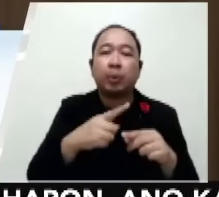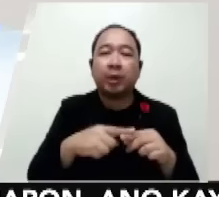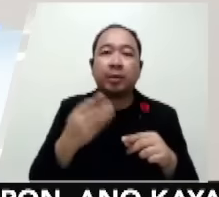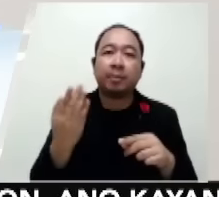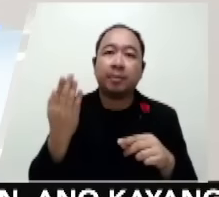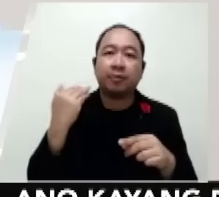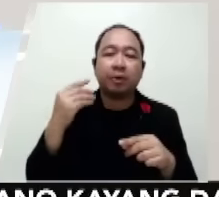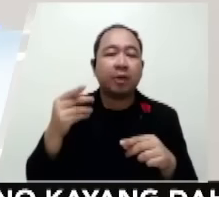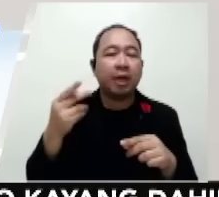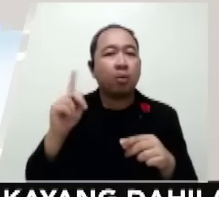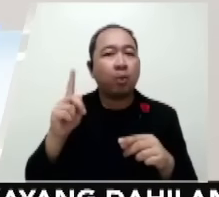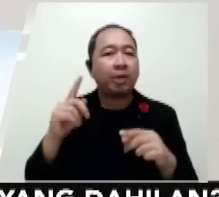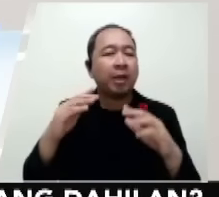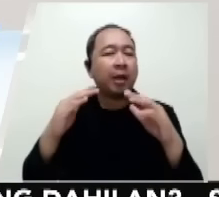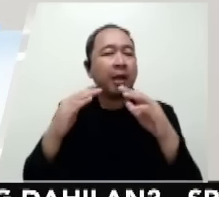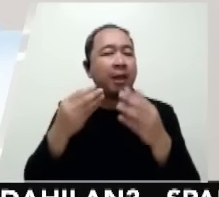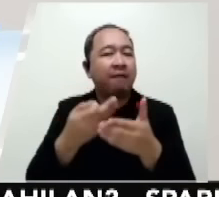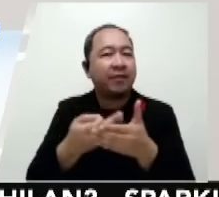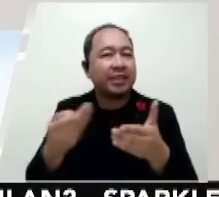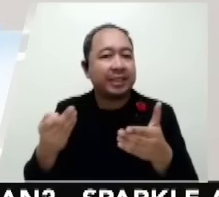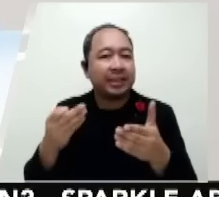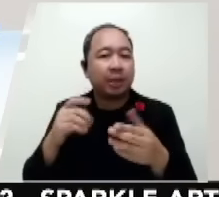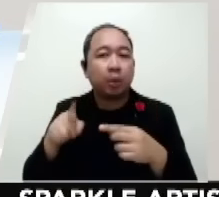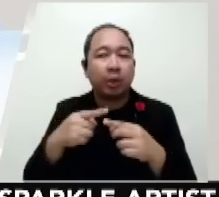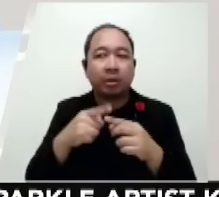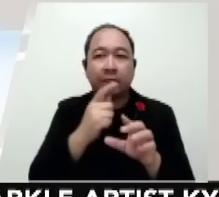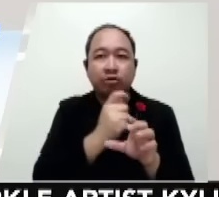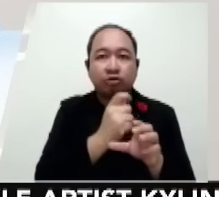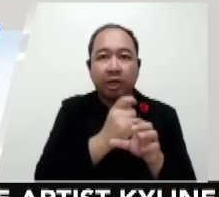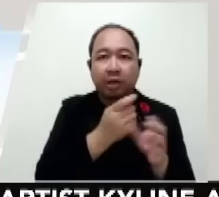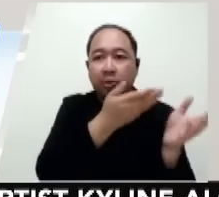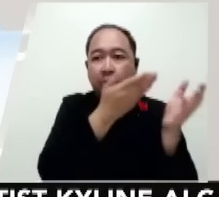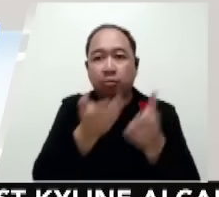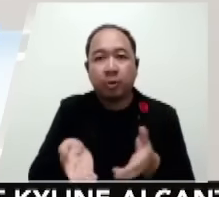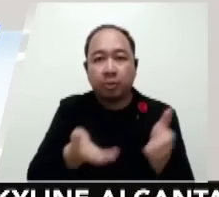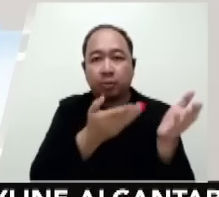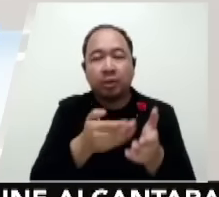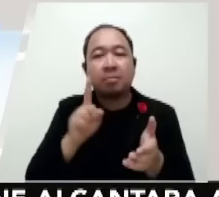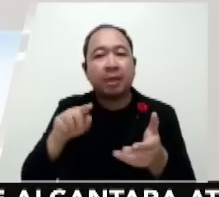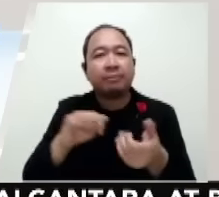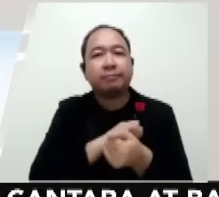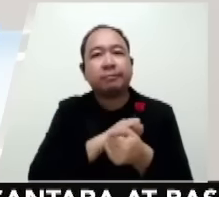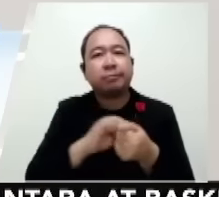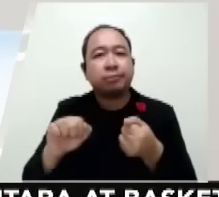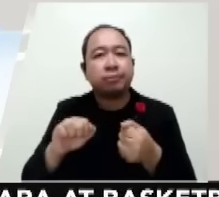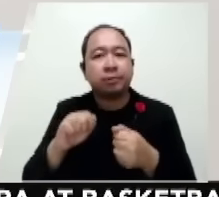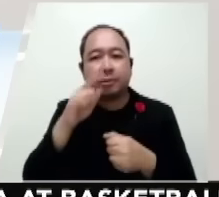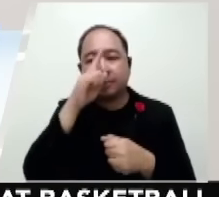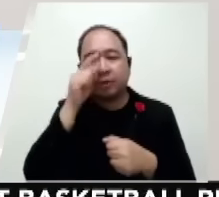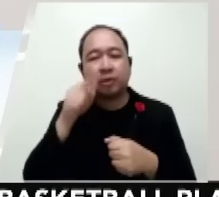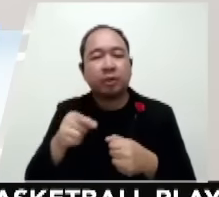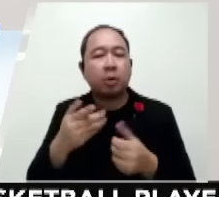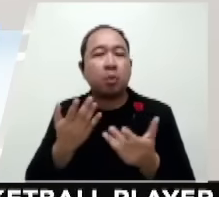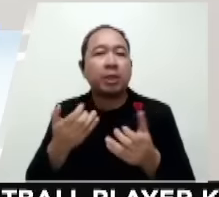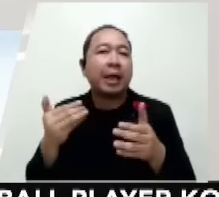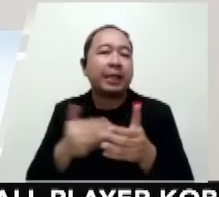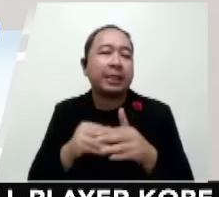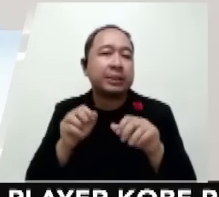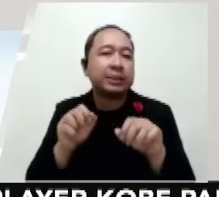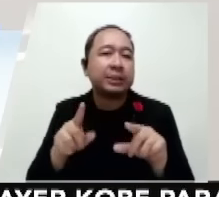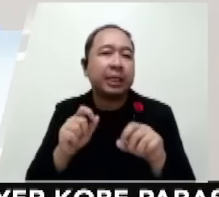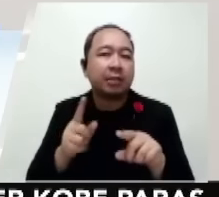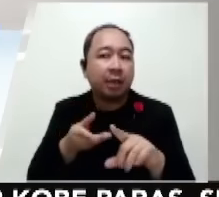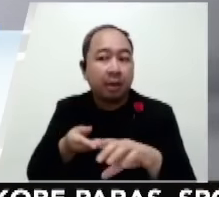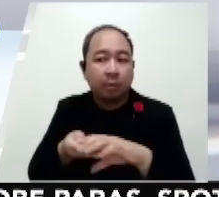facility ang paglilipat sa truck ng mga produktong dapat ay sisirain na. Balak daw kasi itong ibenta muli. Ang suhol, tinanggihan